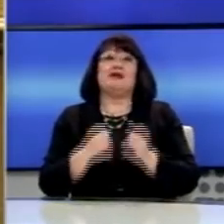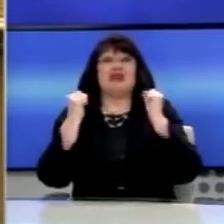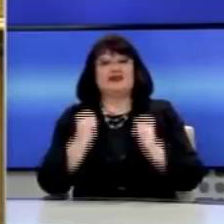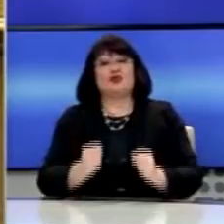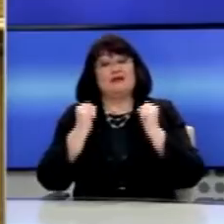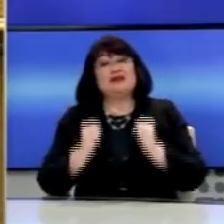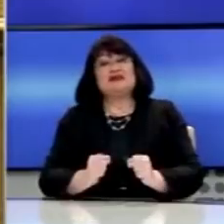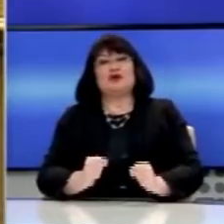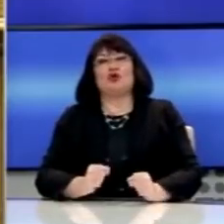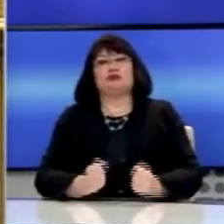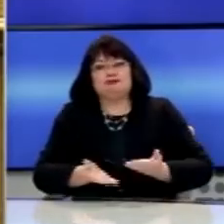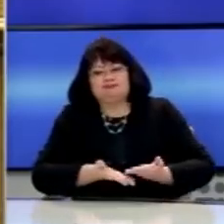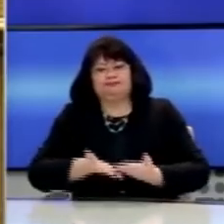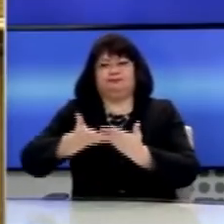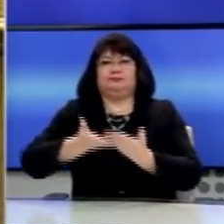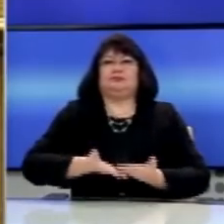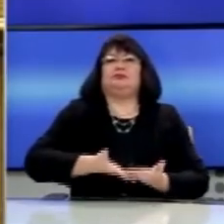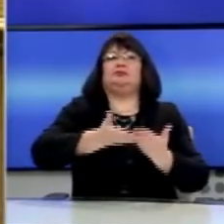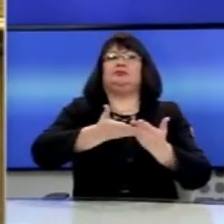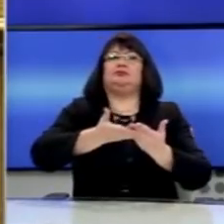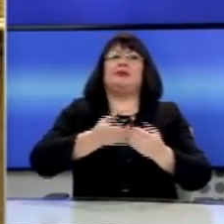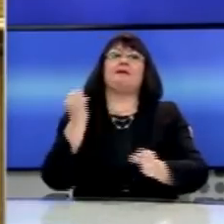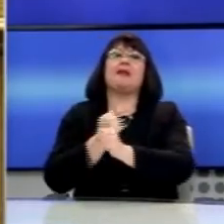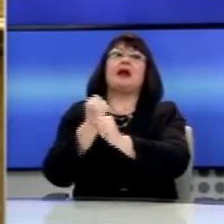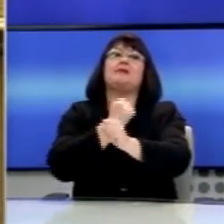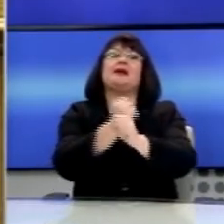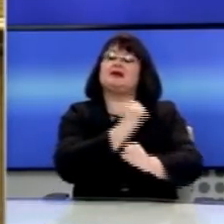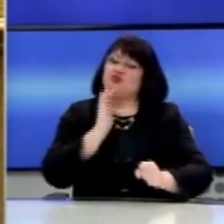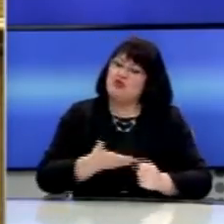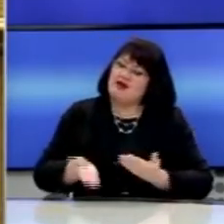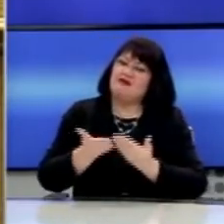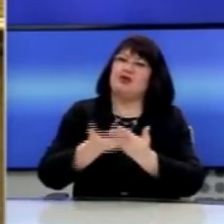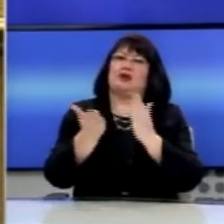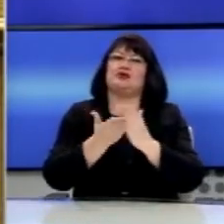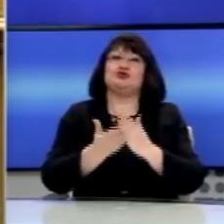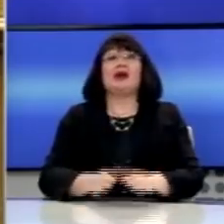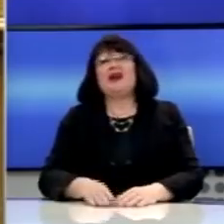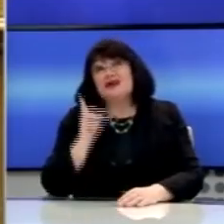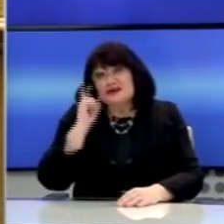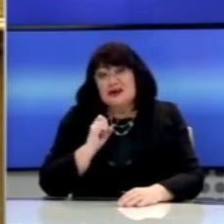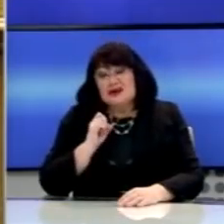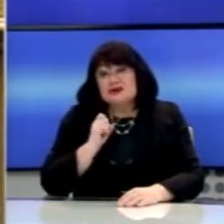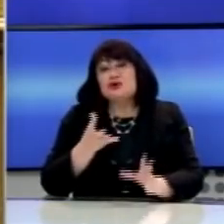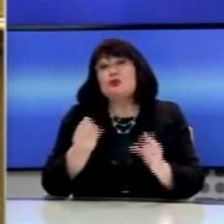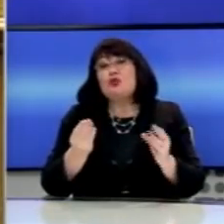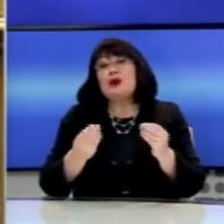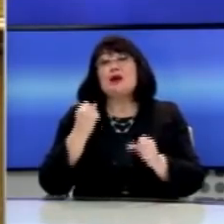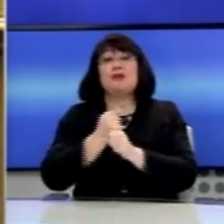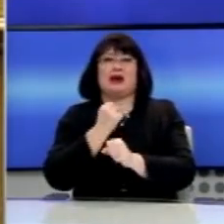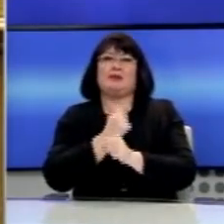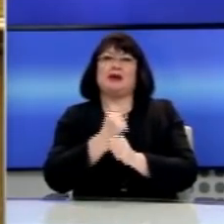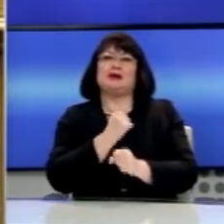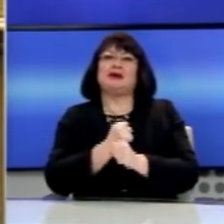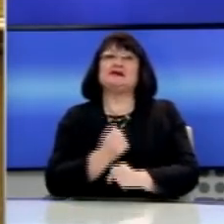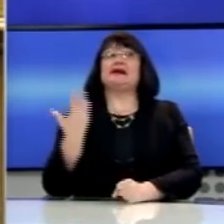βασικό όπλο για τη στήριξη των επαγγελματιών. Ξέρετε όμως ότι οι περισσότεροι δεν εντάχθηκαν